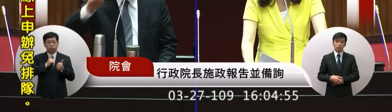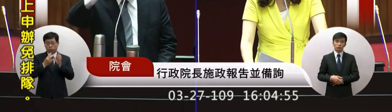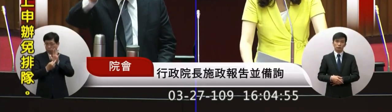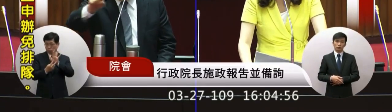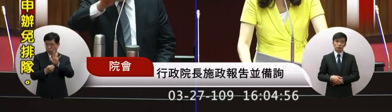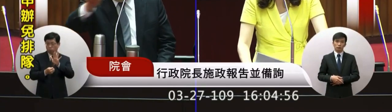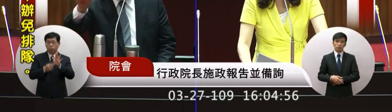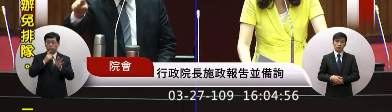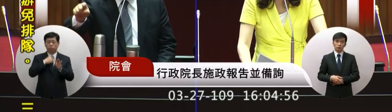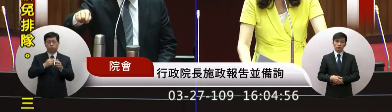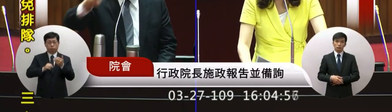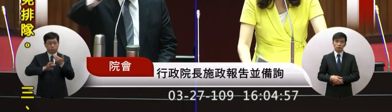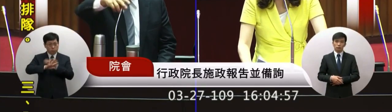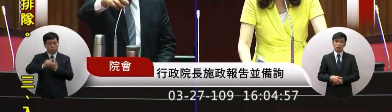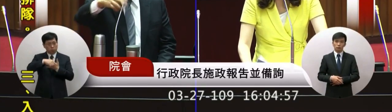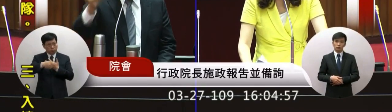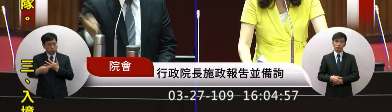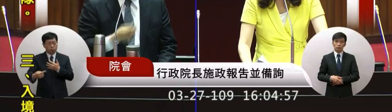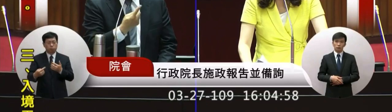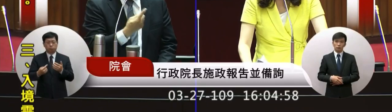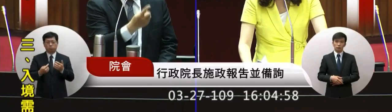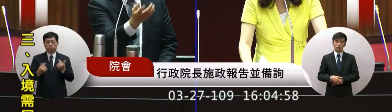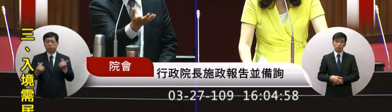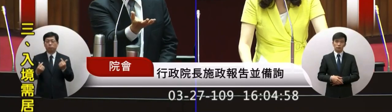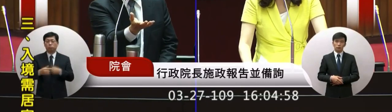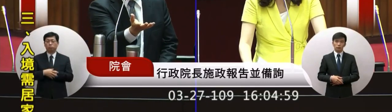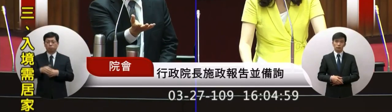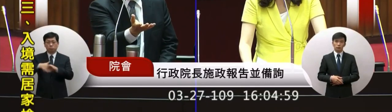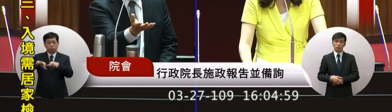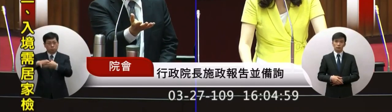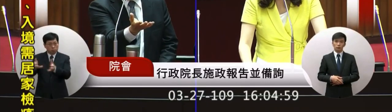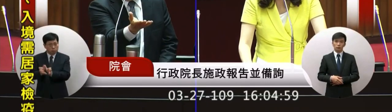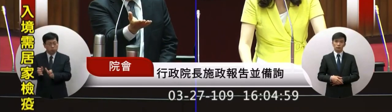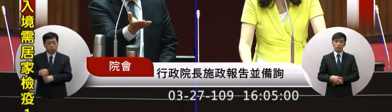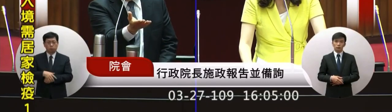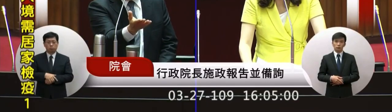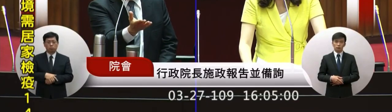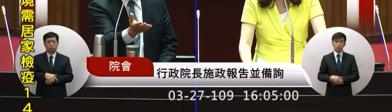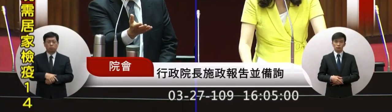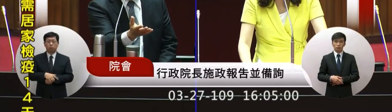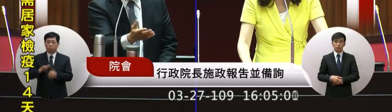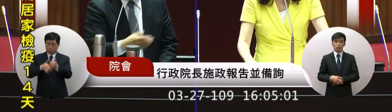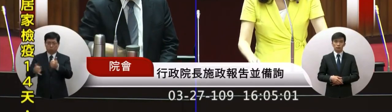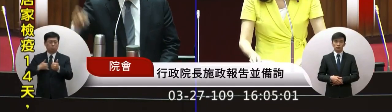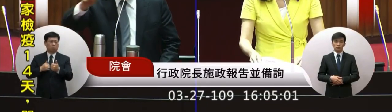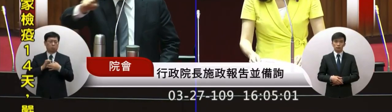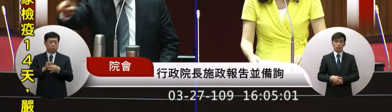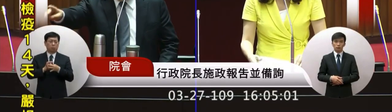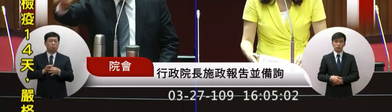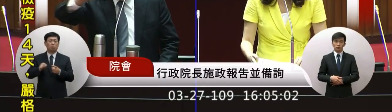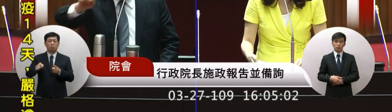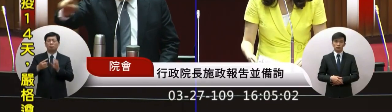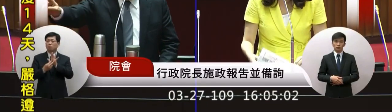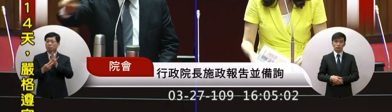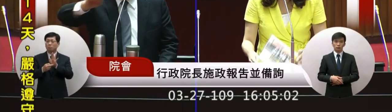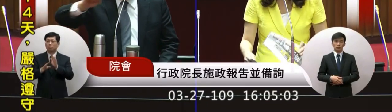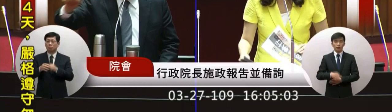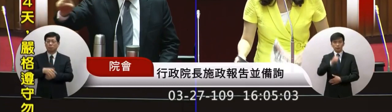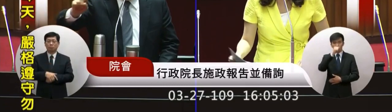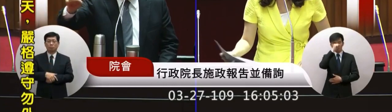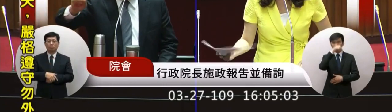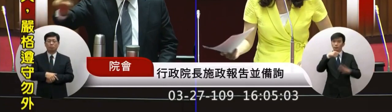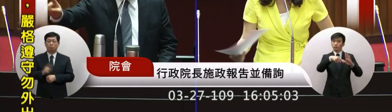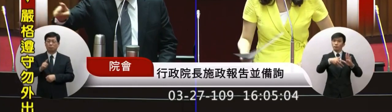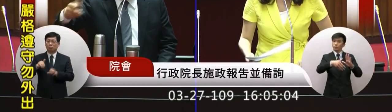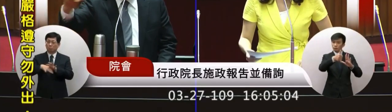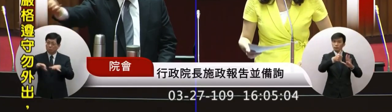说明相关怎么做，比如我举例，像文化部，这个委员也是很关心，他就说哪一个 院